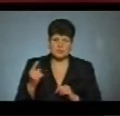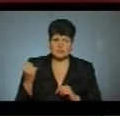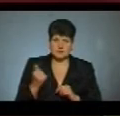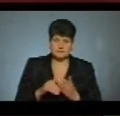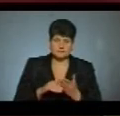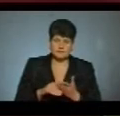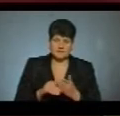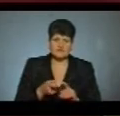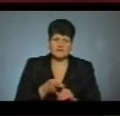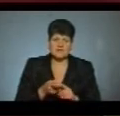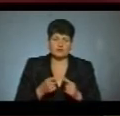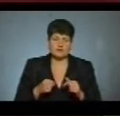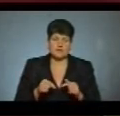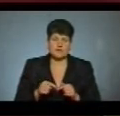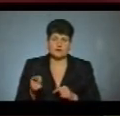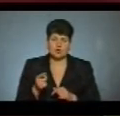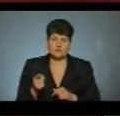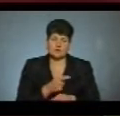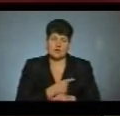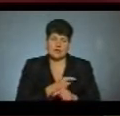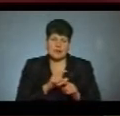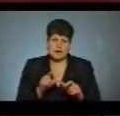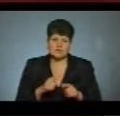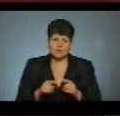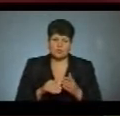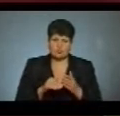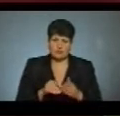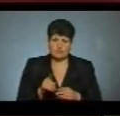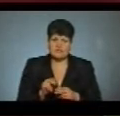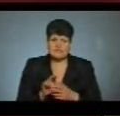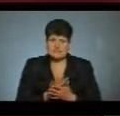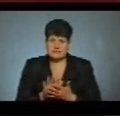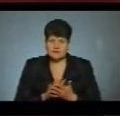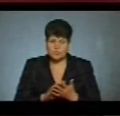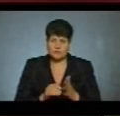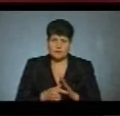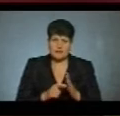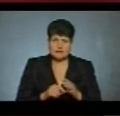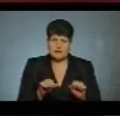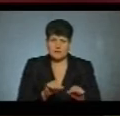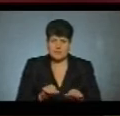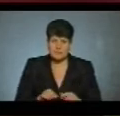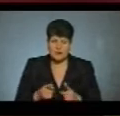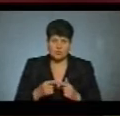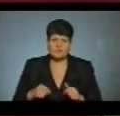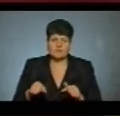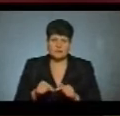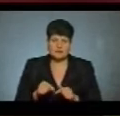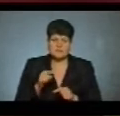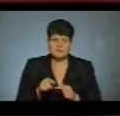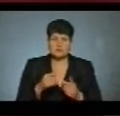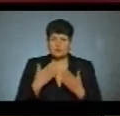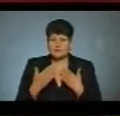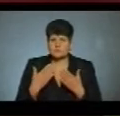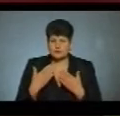волонтерять в інфекційному відділенні Тернопільської лікарні швидкої допомоги. Вони дезінфікують палати та прибирають у відділенні. З ними